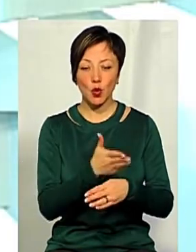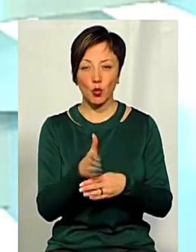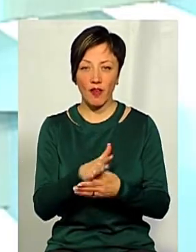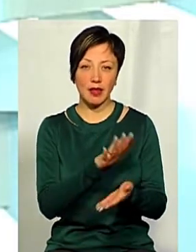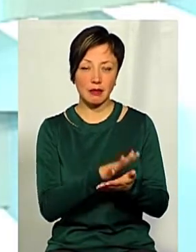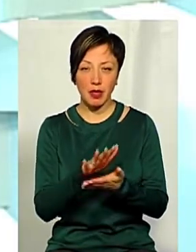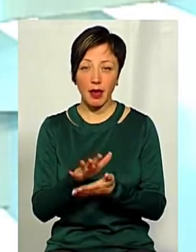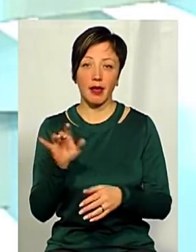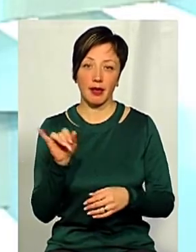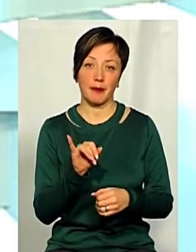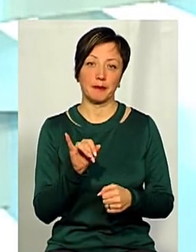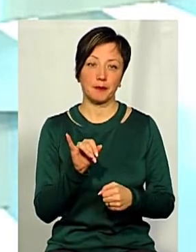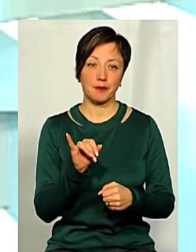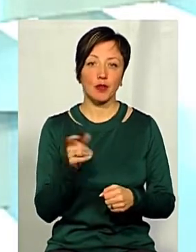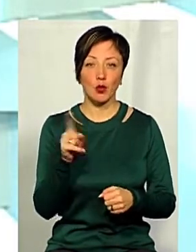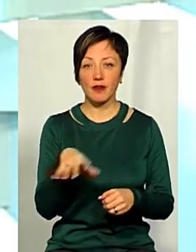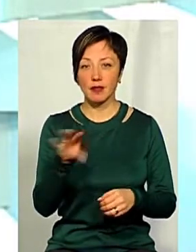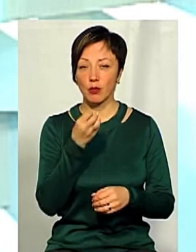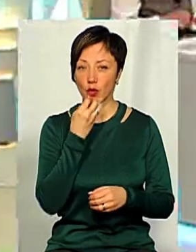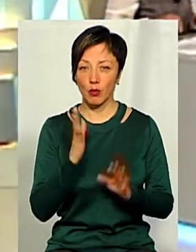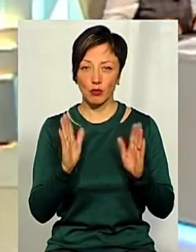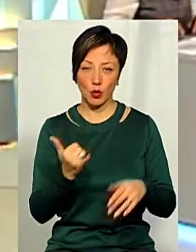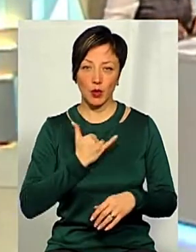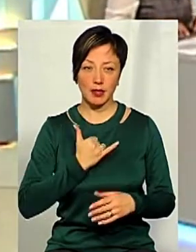сортувати, і тоді все у нас буде добре.